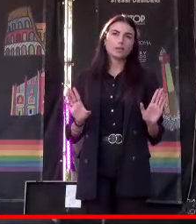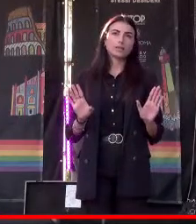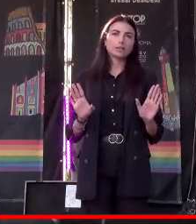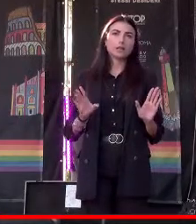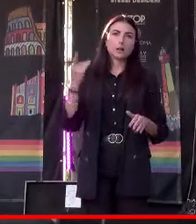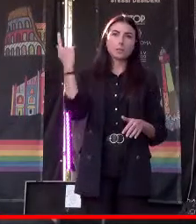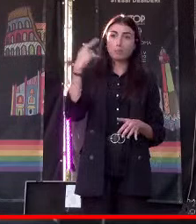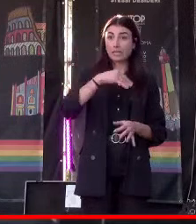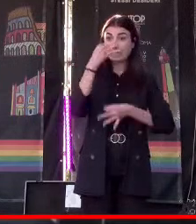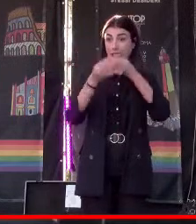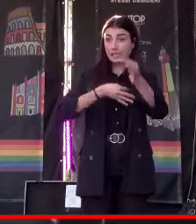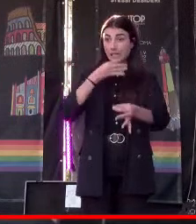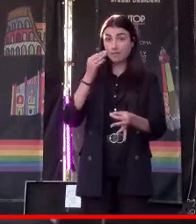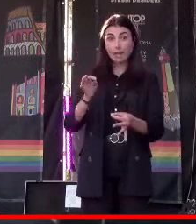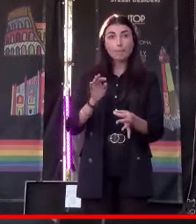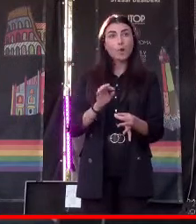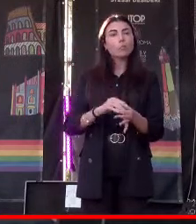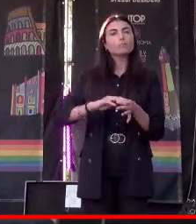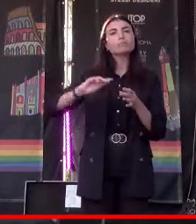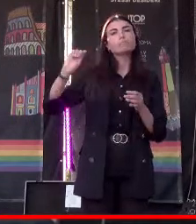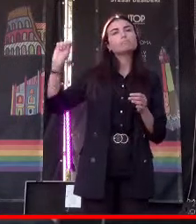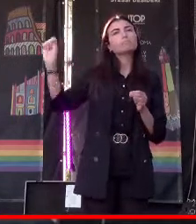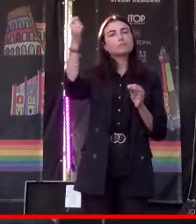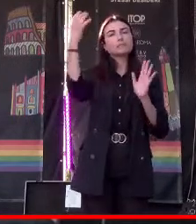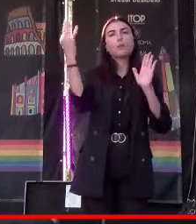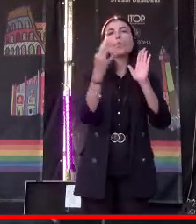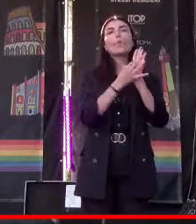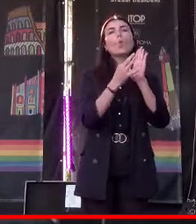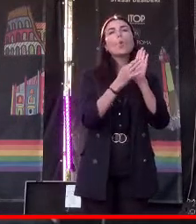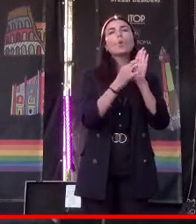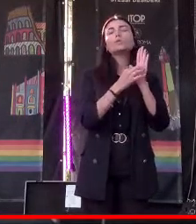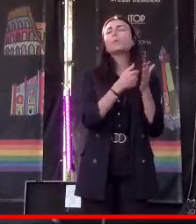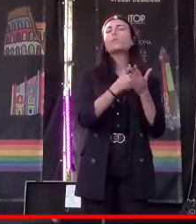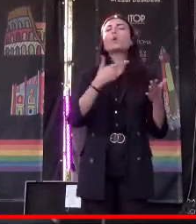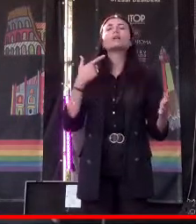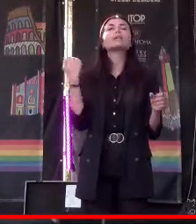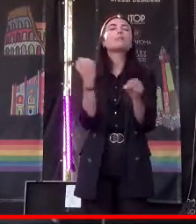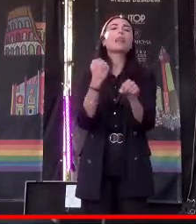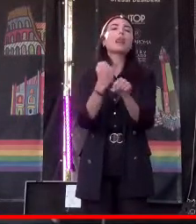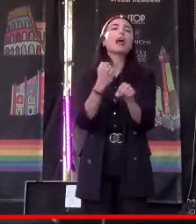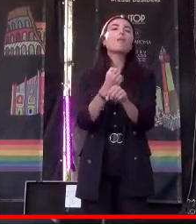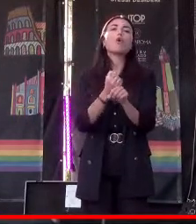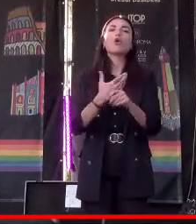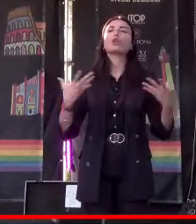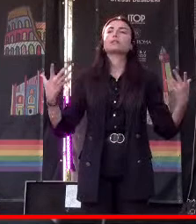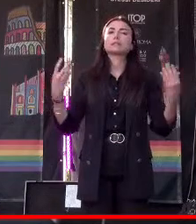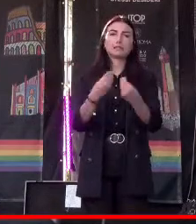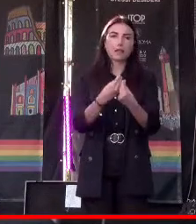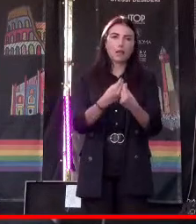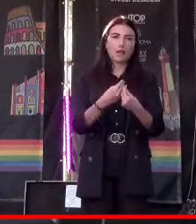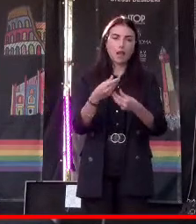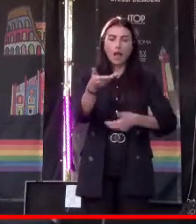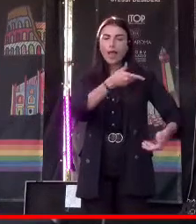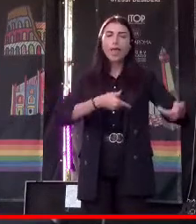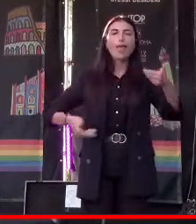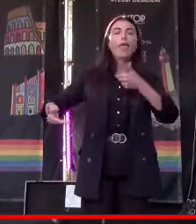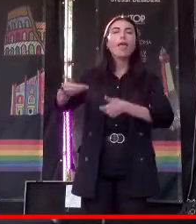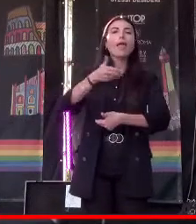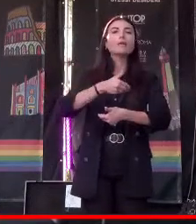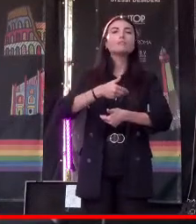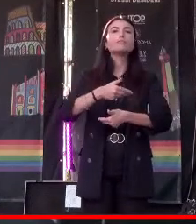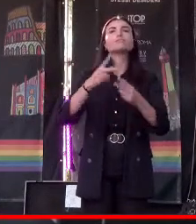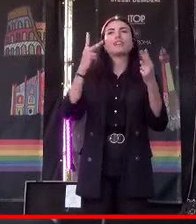il punto essenziale per partire da un lavoro che dobbiamo fare tutti insieme. Quello che io parlo